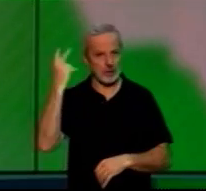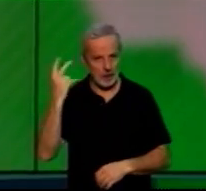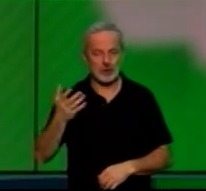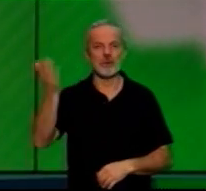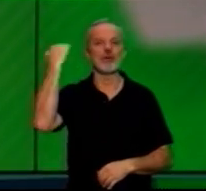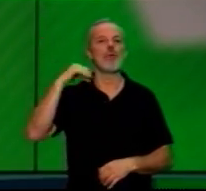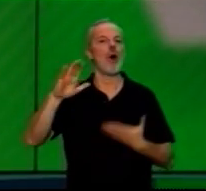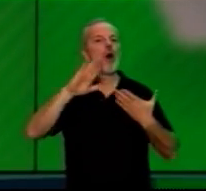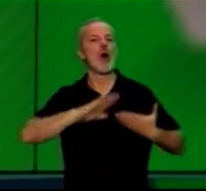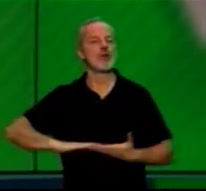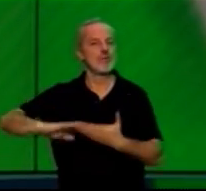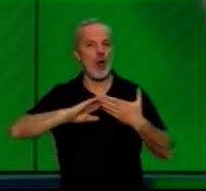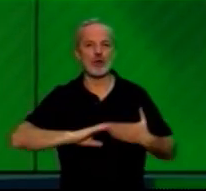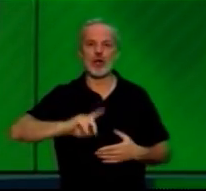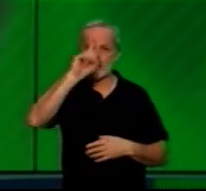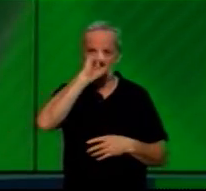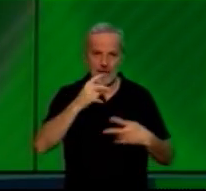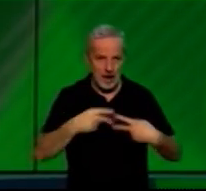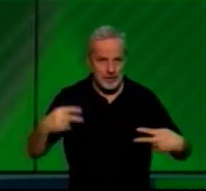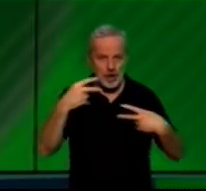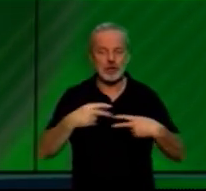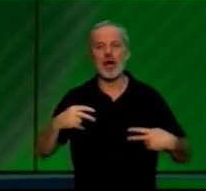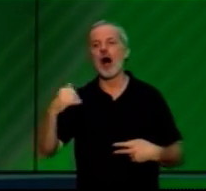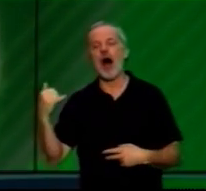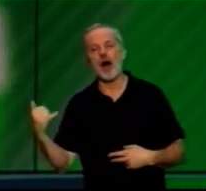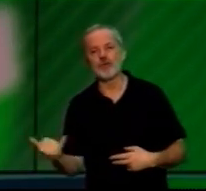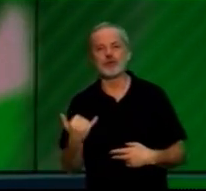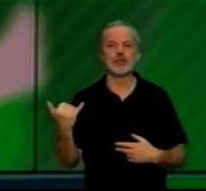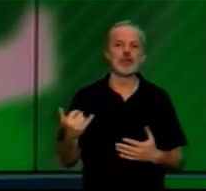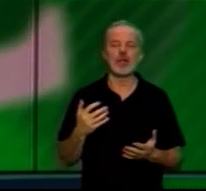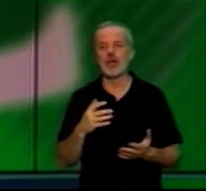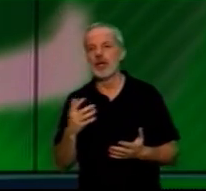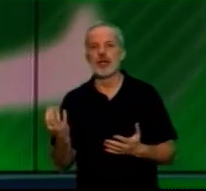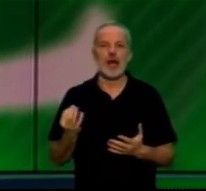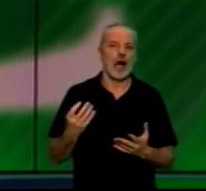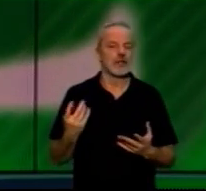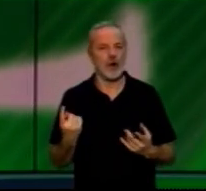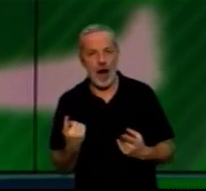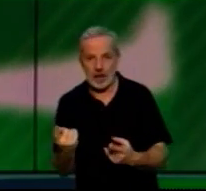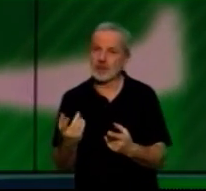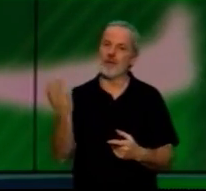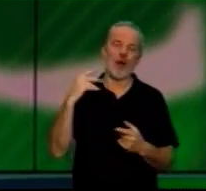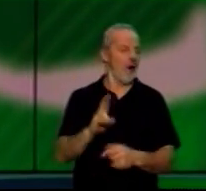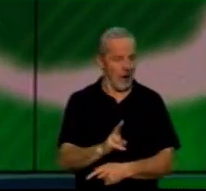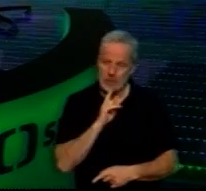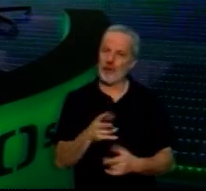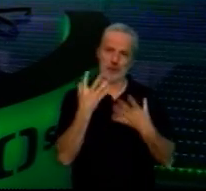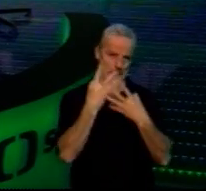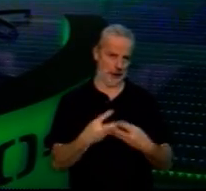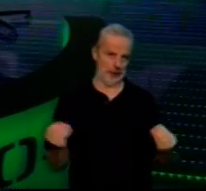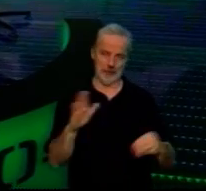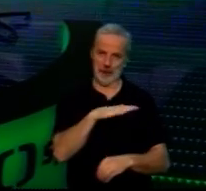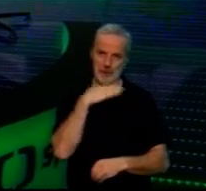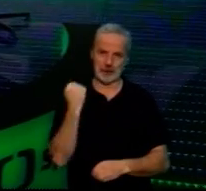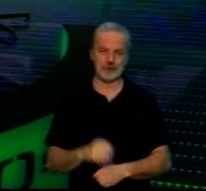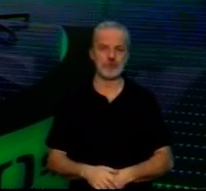večeře. Vždycky vlastně mezi jídlem byla nějaká doprovodná akce. Všichni společně navečeřeli a bylo to příjemné opravdu. Říkáte, že tohle